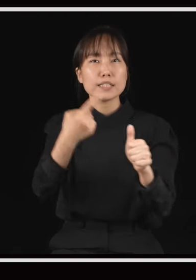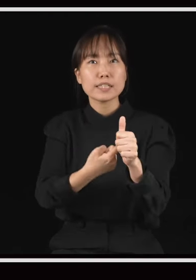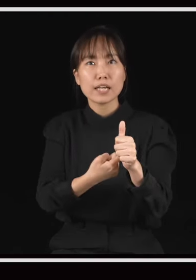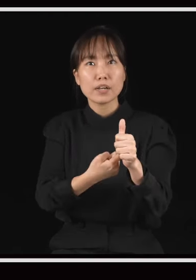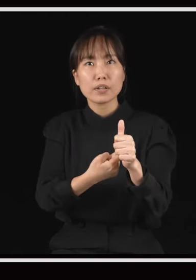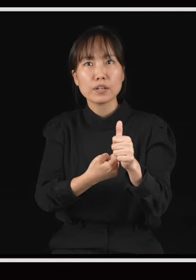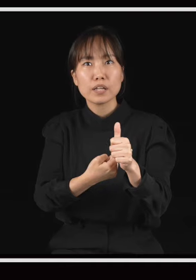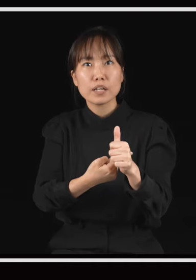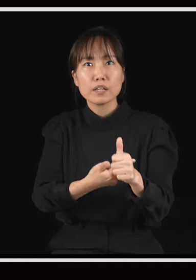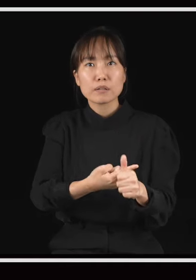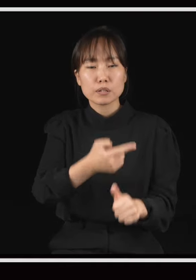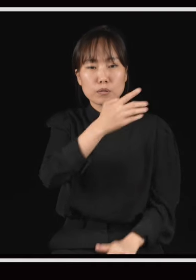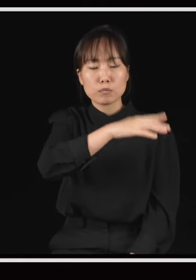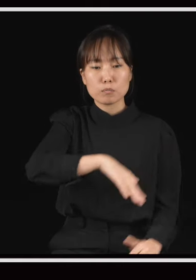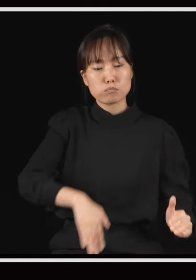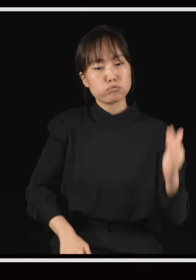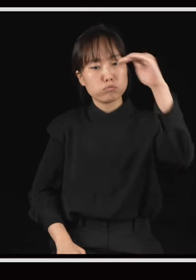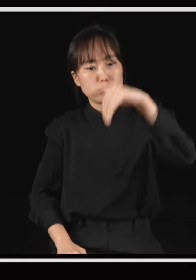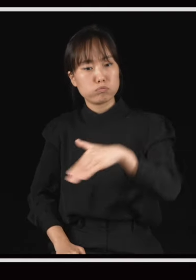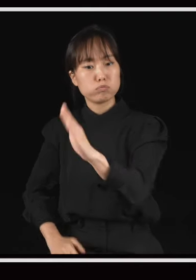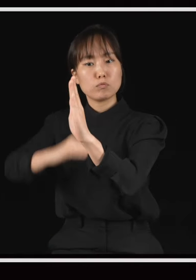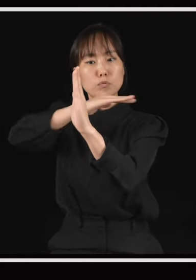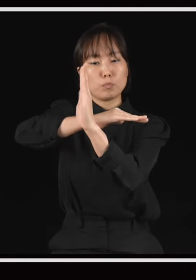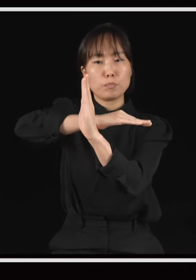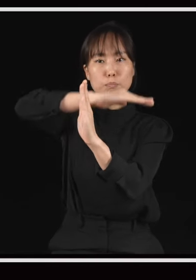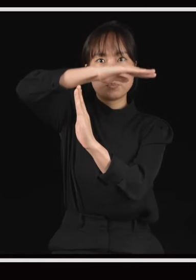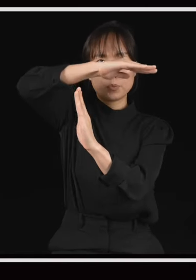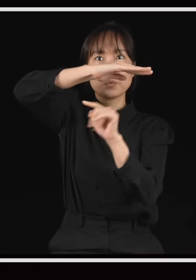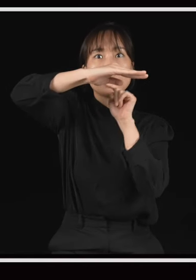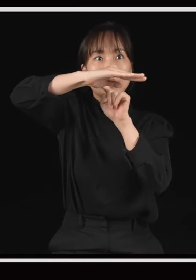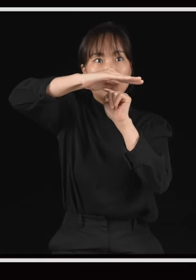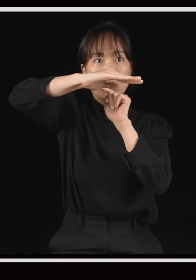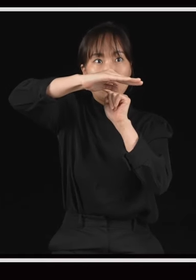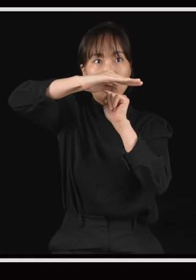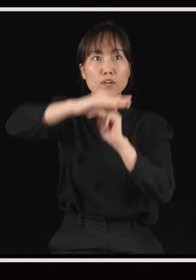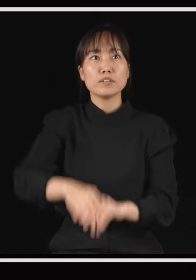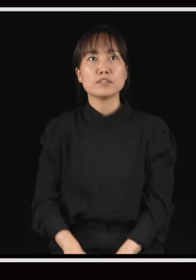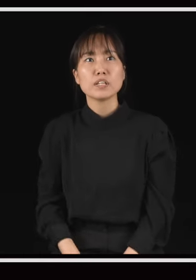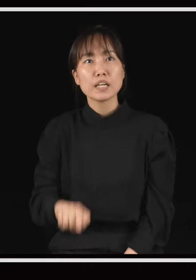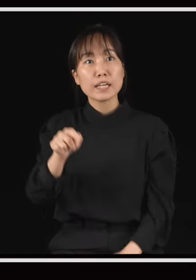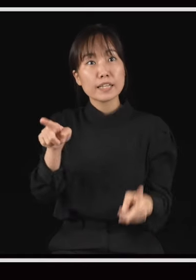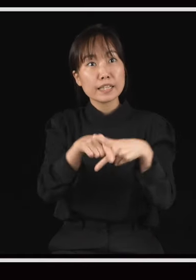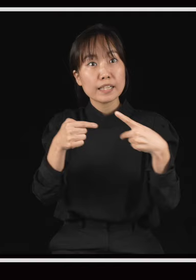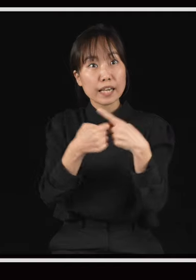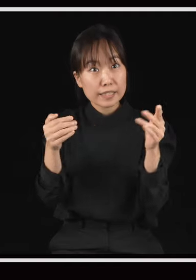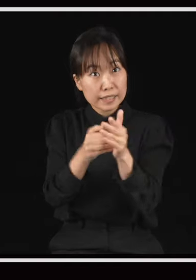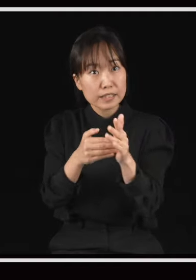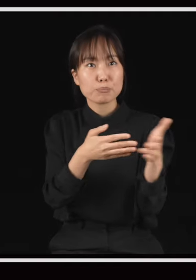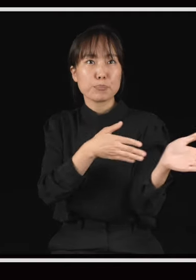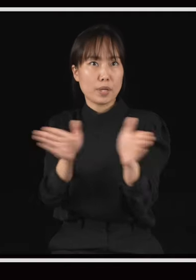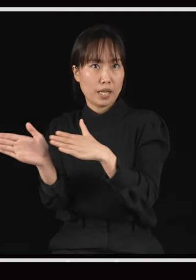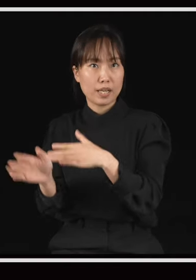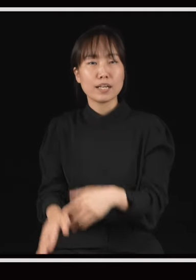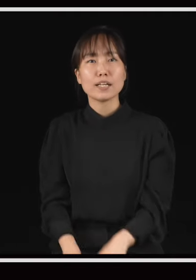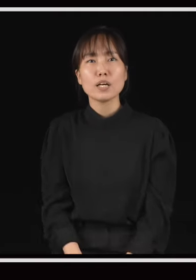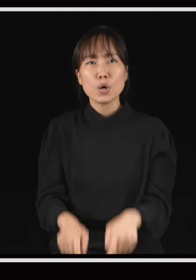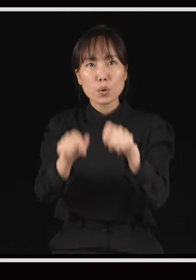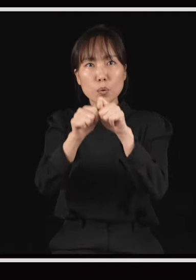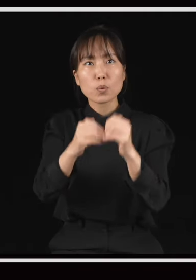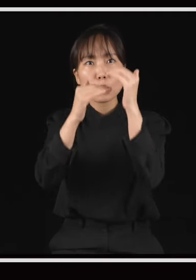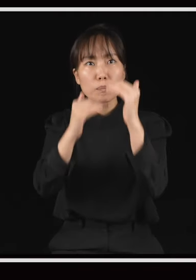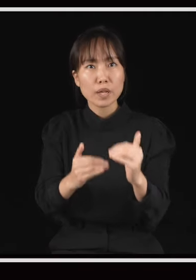있습니다. 이해가 충분히 되었을 거라고 생각을 하고 넘어가겠습니다. 이 구체적인 내용들은 이런 용어들은 이제 당연히 다